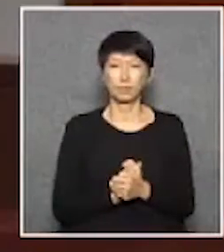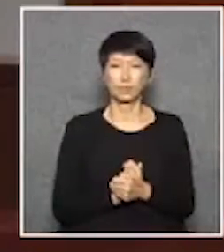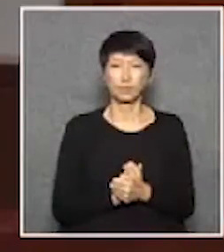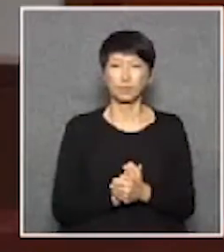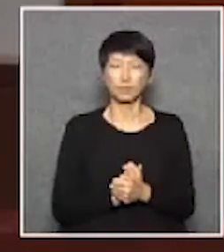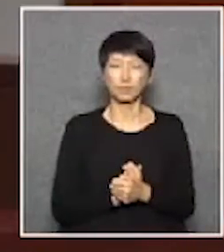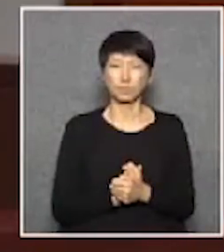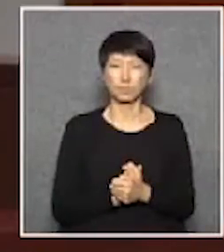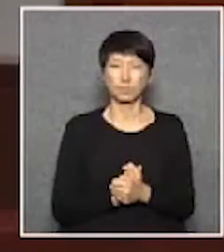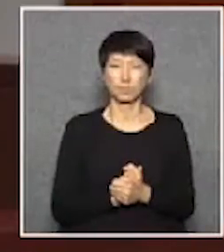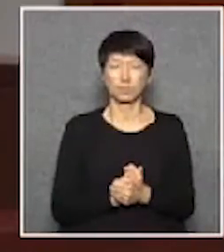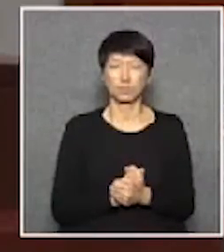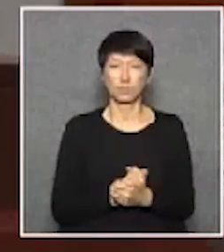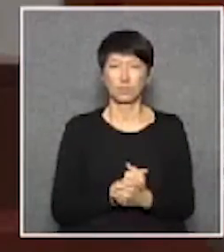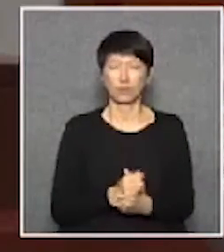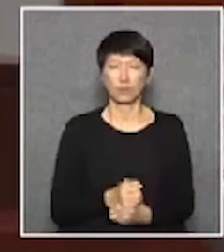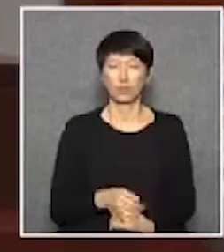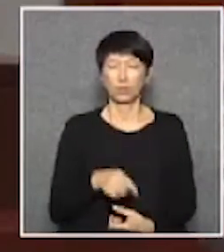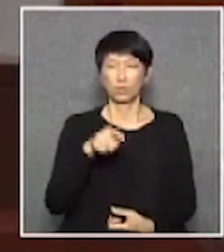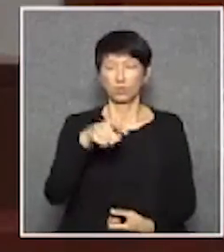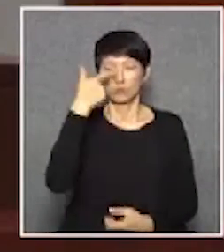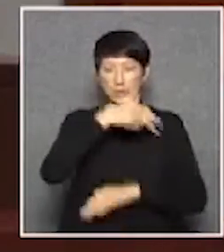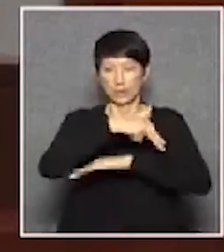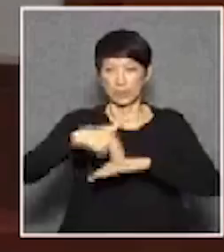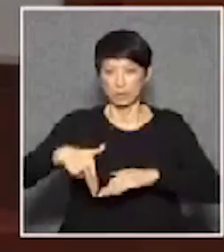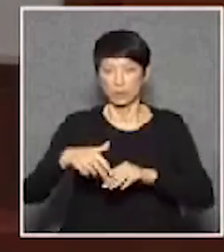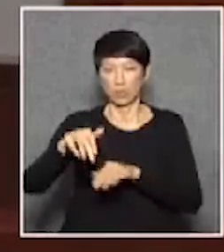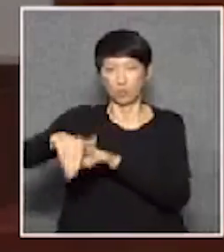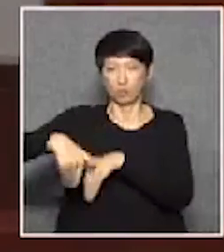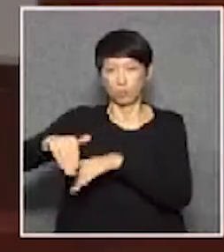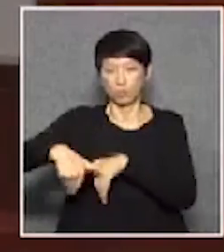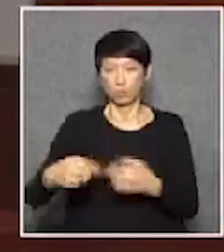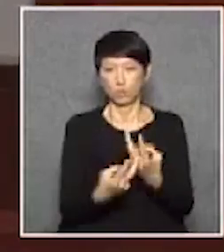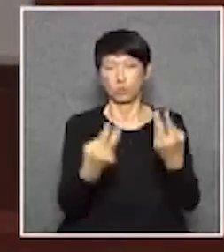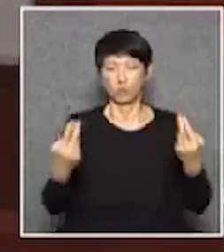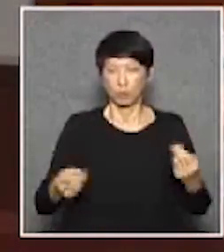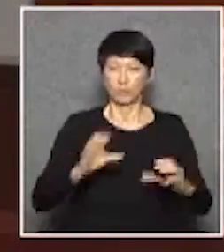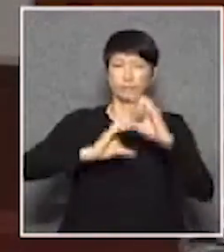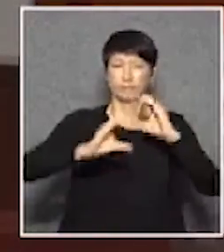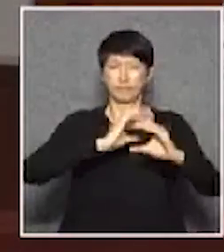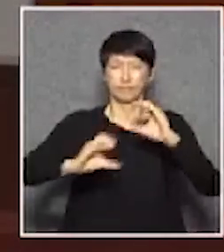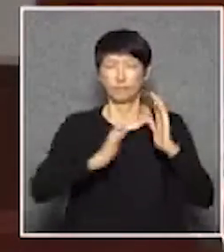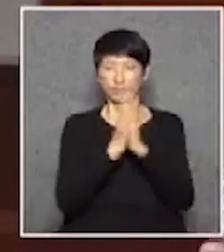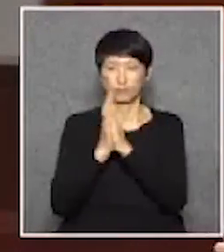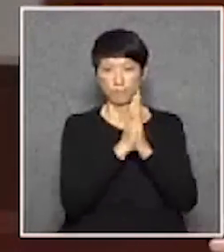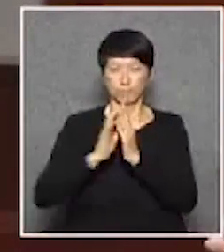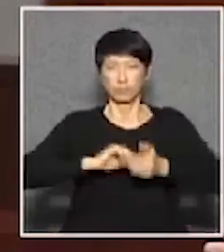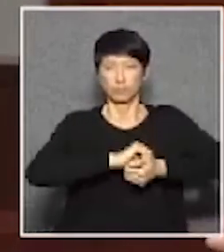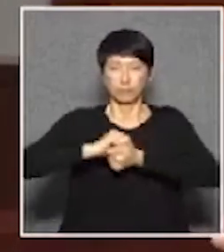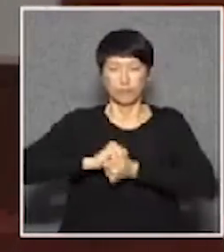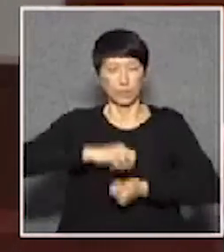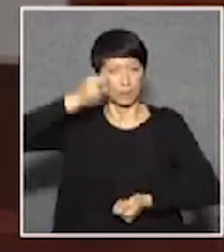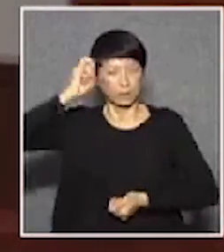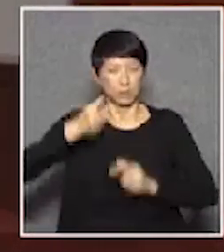同。即是話當地的村民係嘛，或者啲相關的團體，大家充分溝通協調，研究一套辦法出嚟